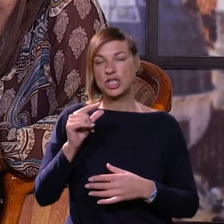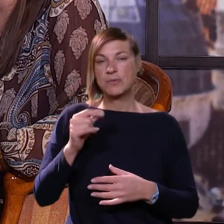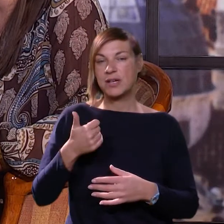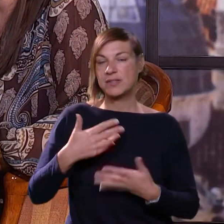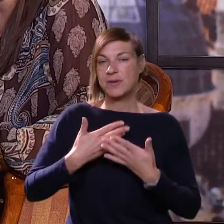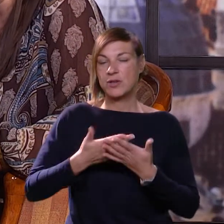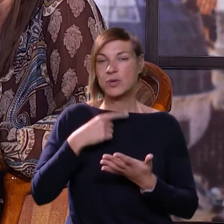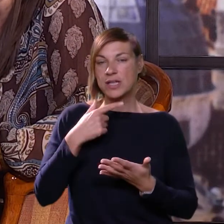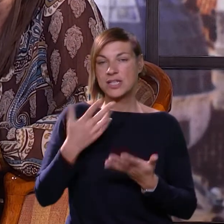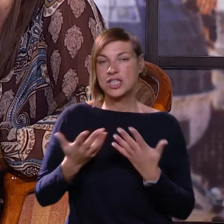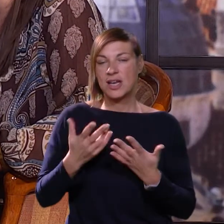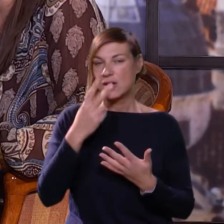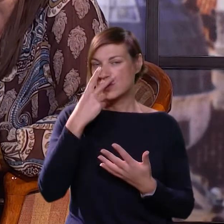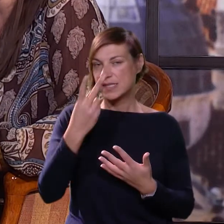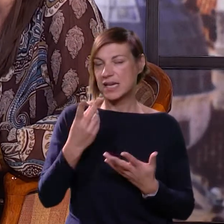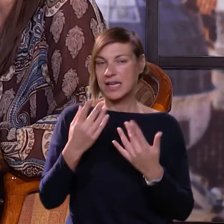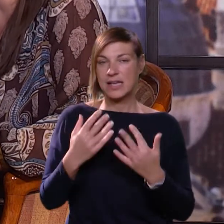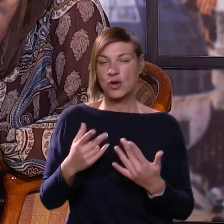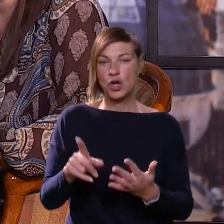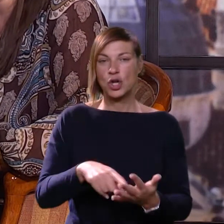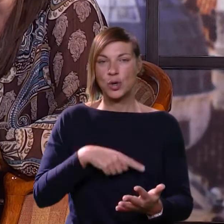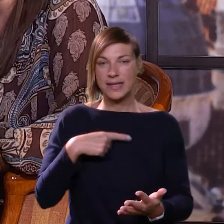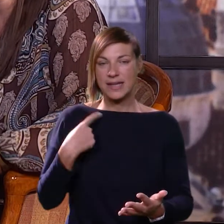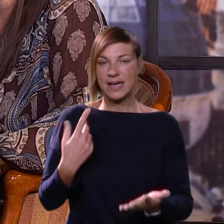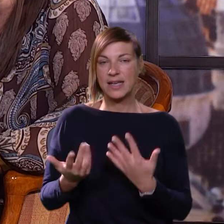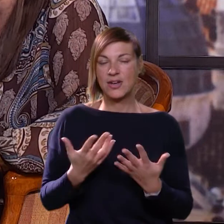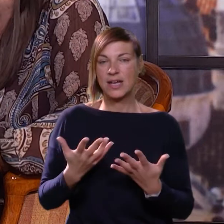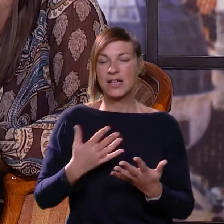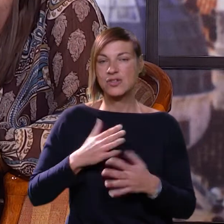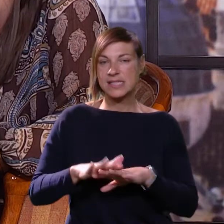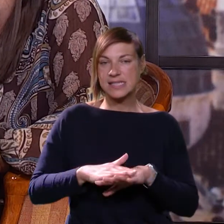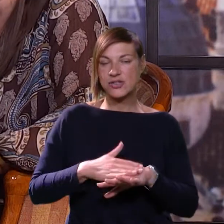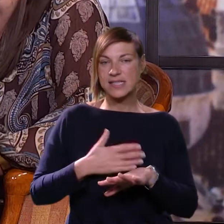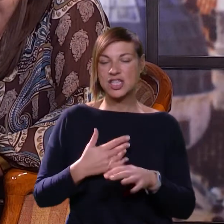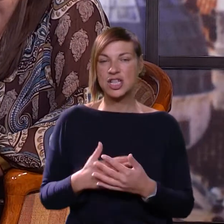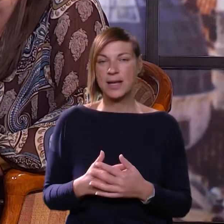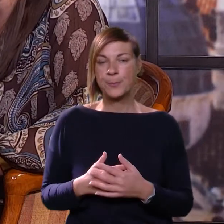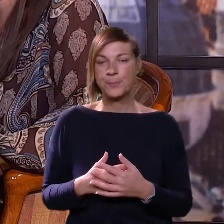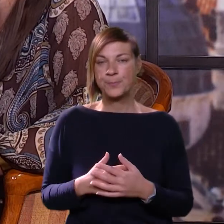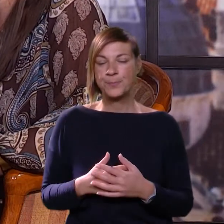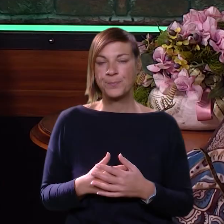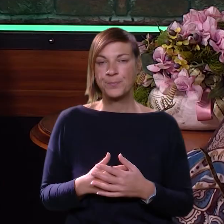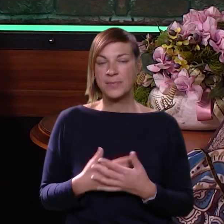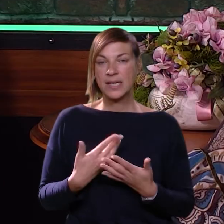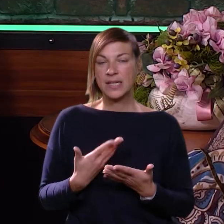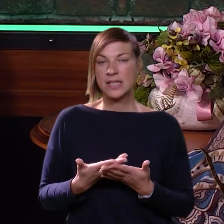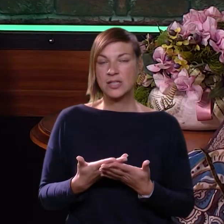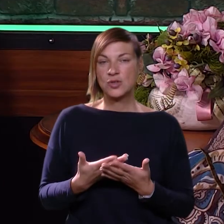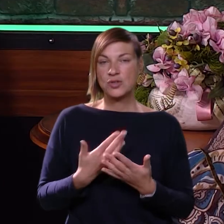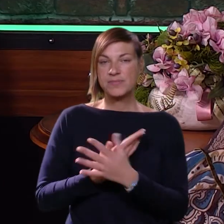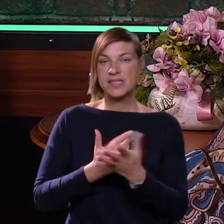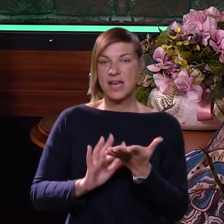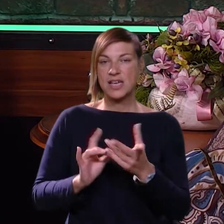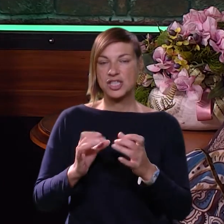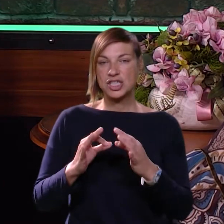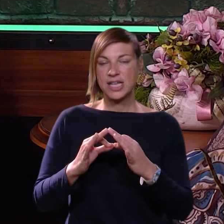malo s prve ruke reći kako je izgledao, koliko je trajao, kako si se ti osjećala? Pa dobro,